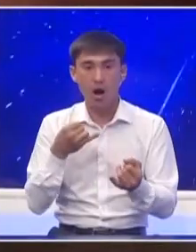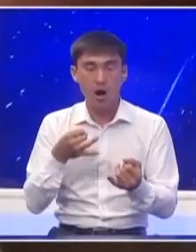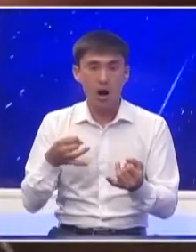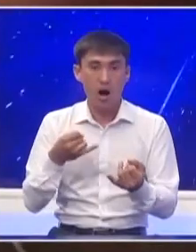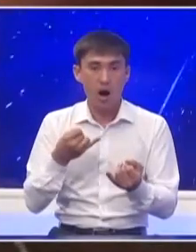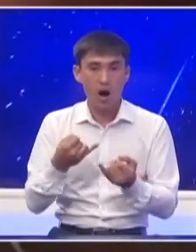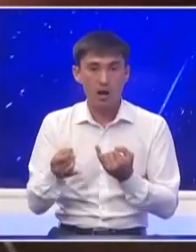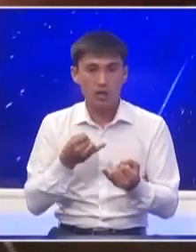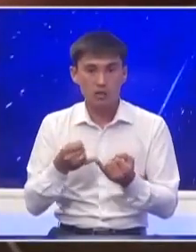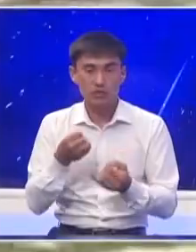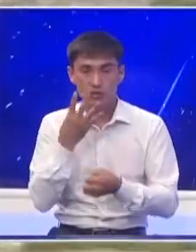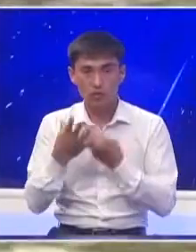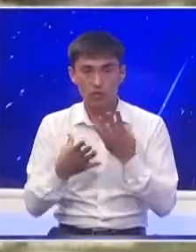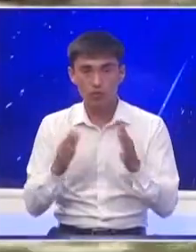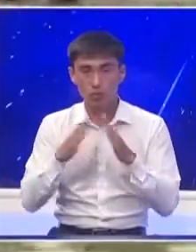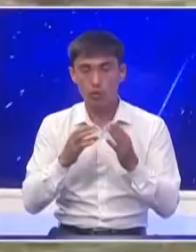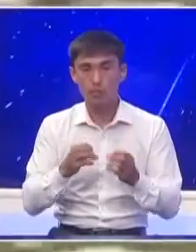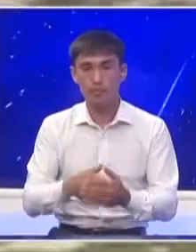домом или на крыше.